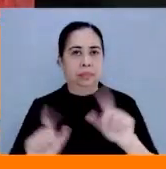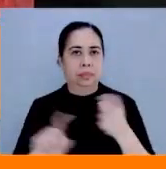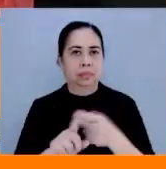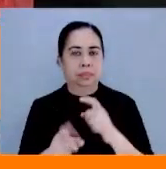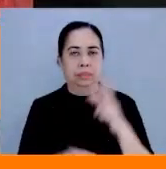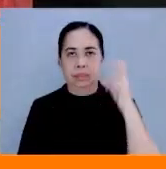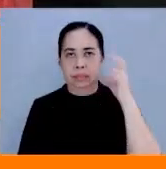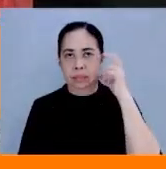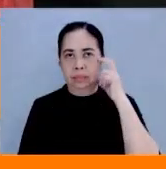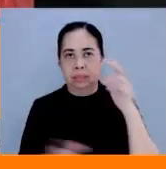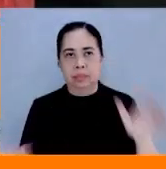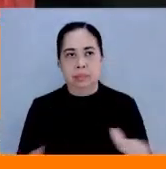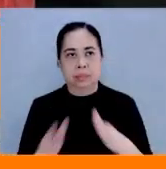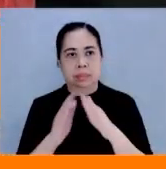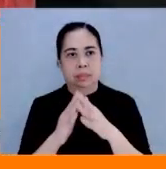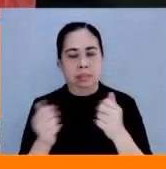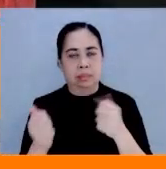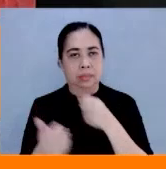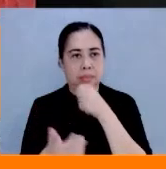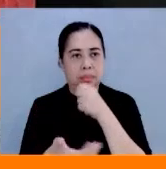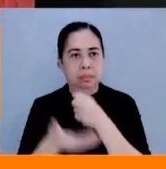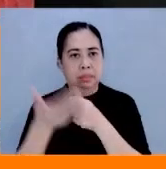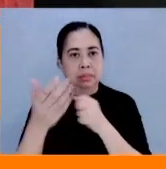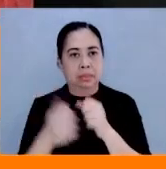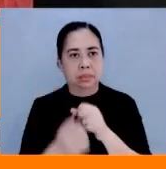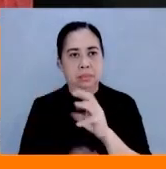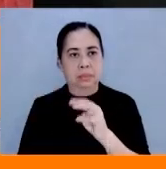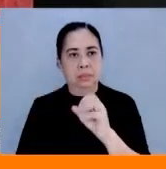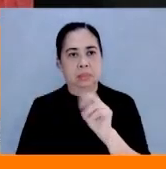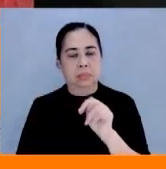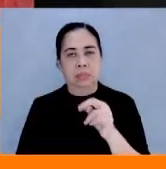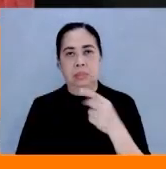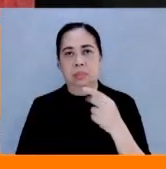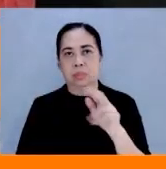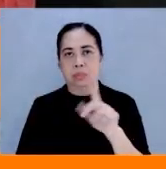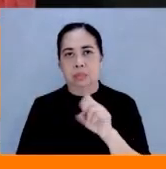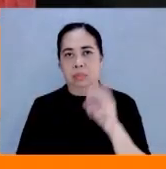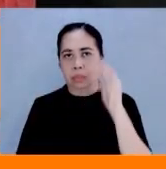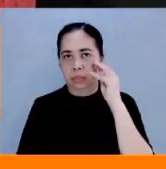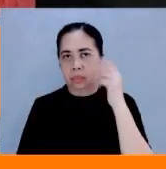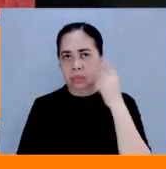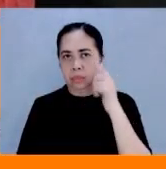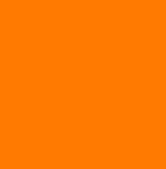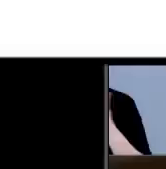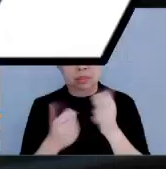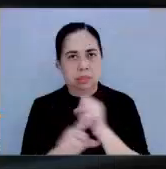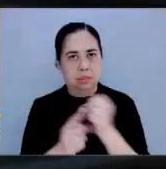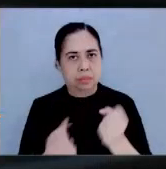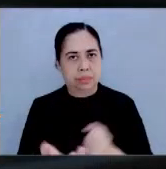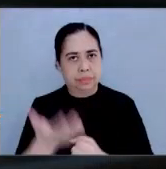City, Albay, nasa frontline balitang yan si Mon Gualvez. Mon, kumusta na lagay ng panahon dyan?